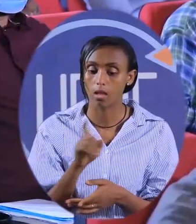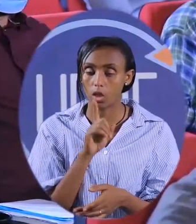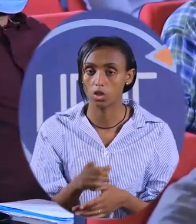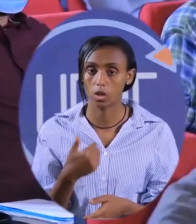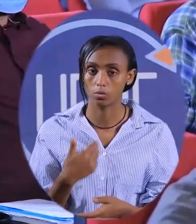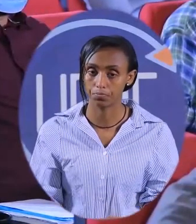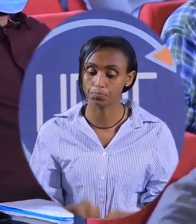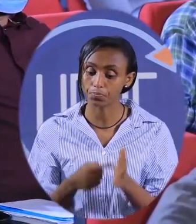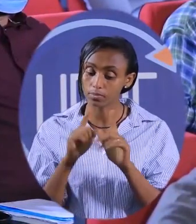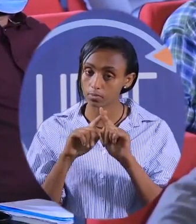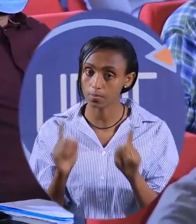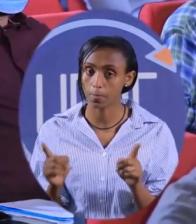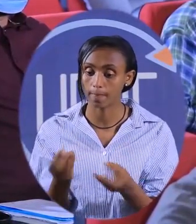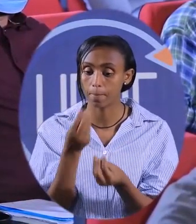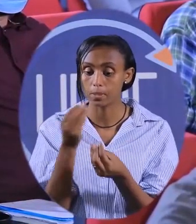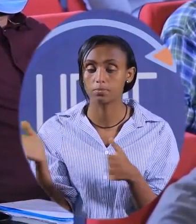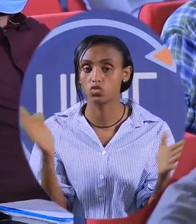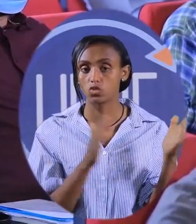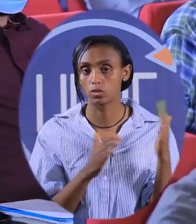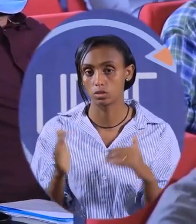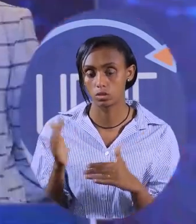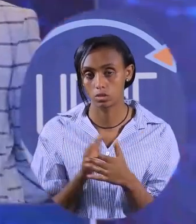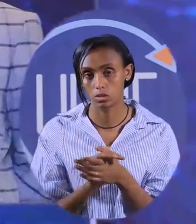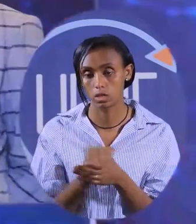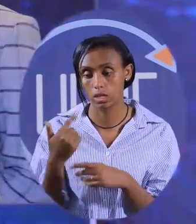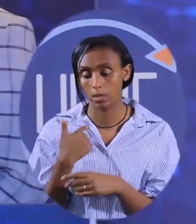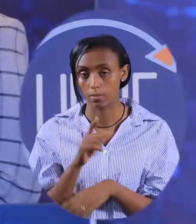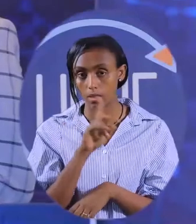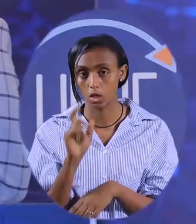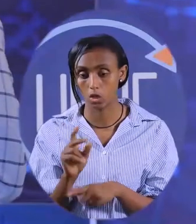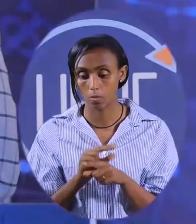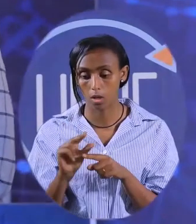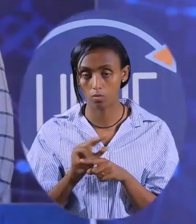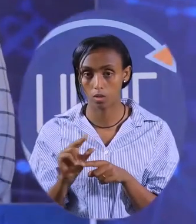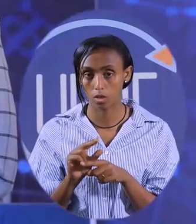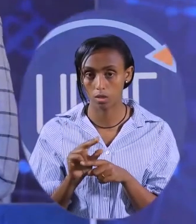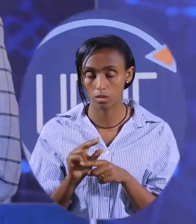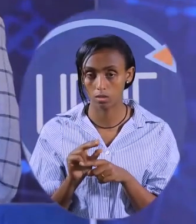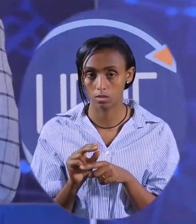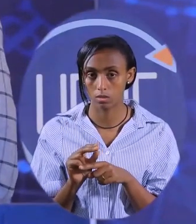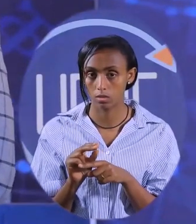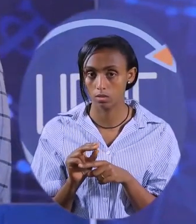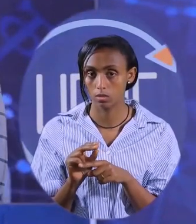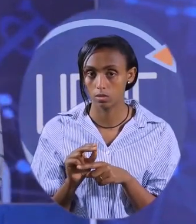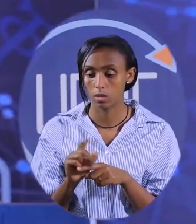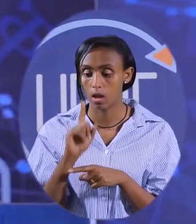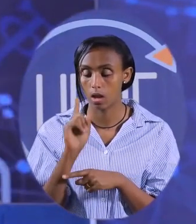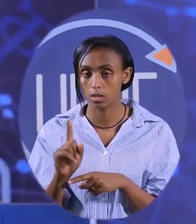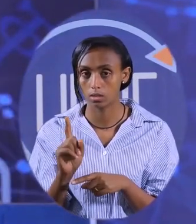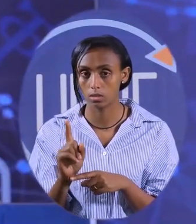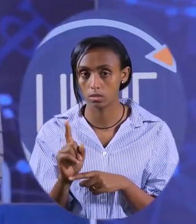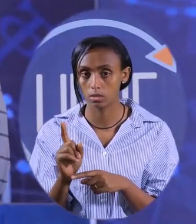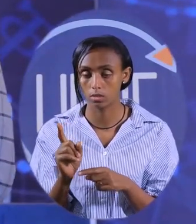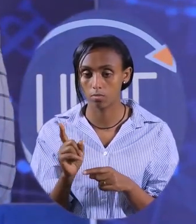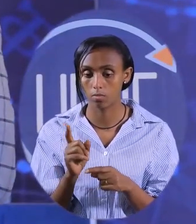ነው። ግን ለምግብ ችግር እኔ የምጠየቀው ባለሙያ ገበያ ላይ ባይኖር ነው። ለአንድ ቫካንሲ